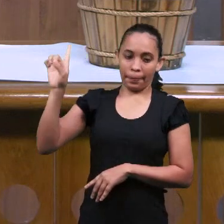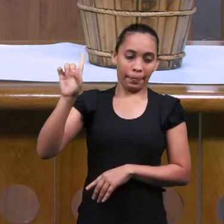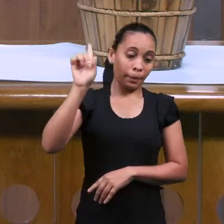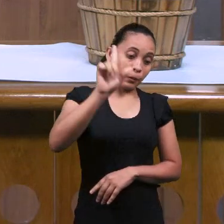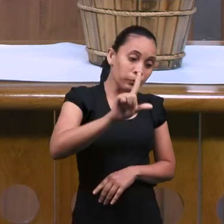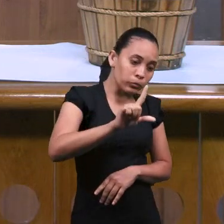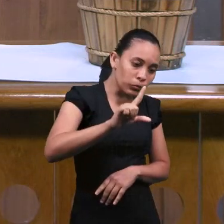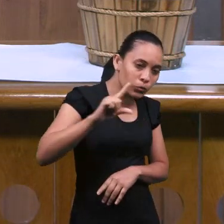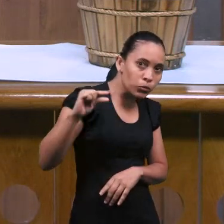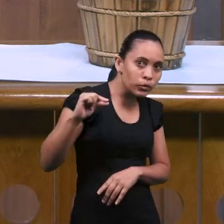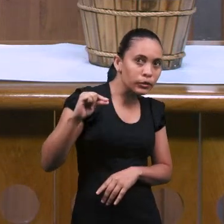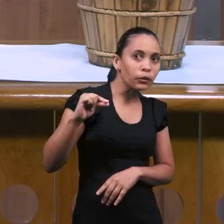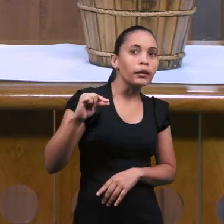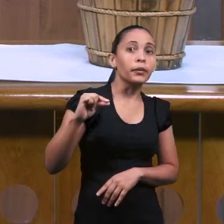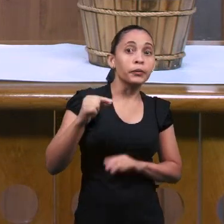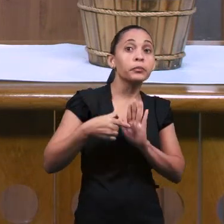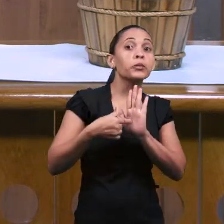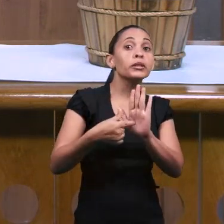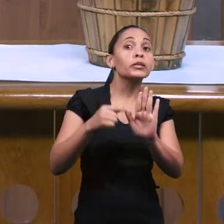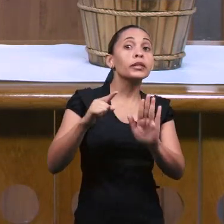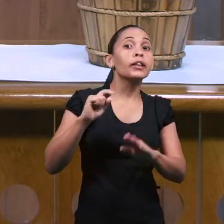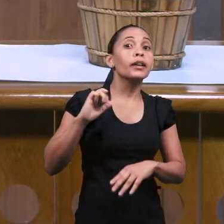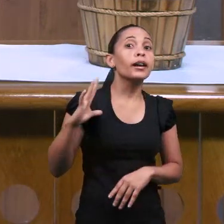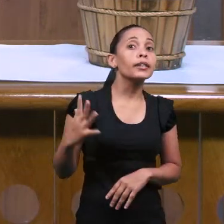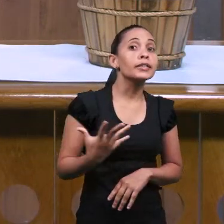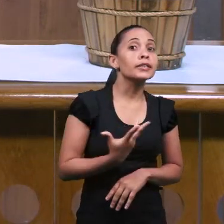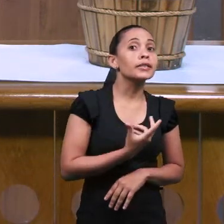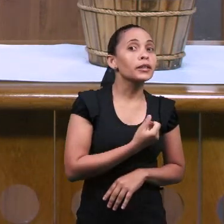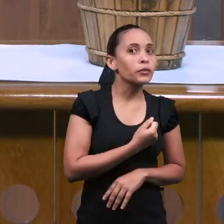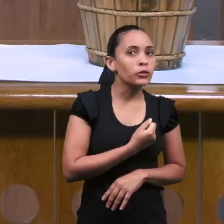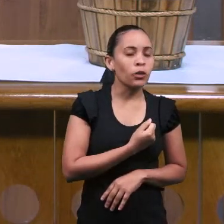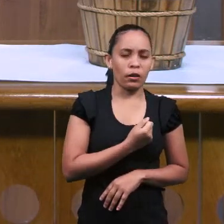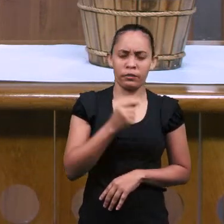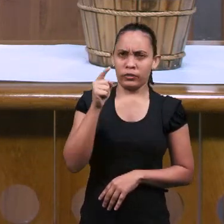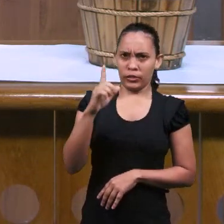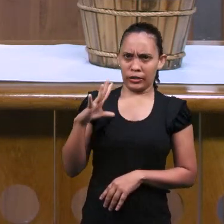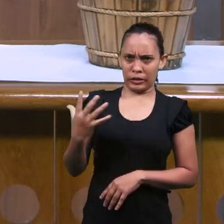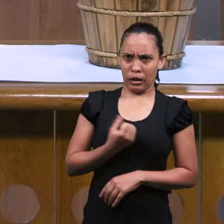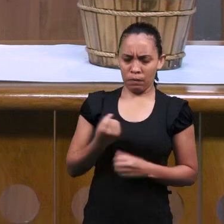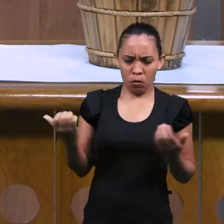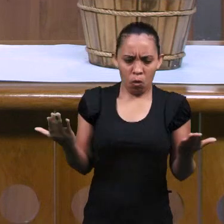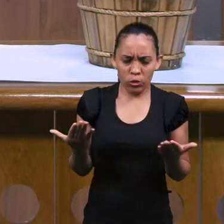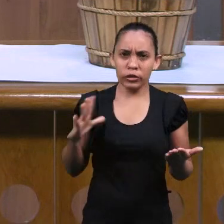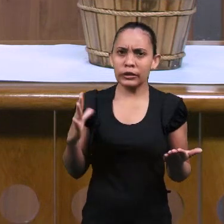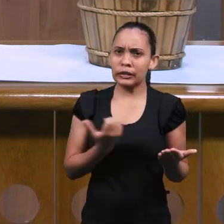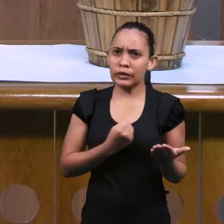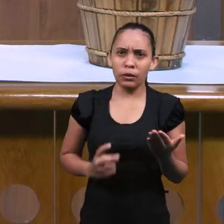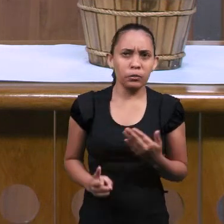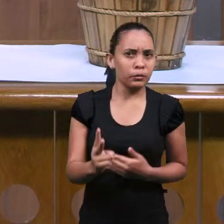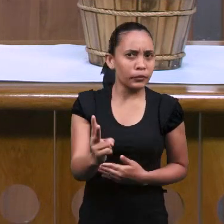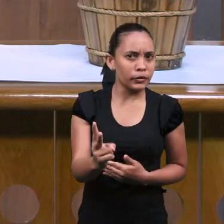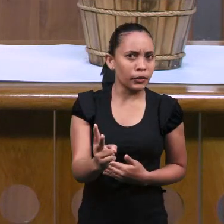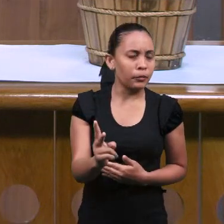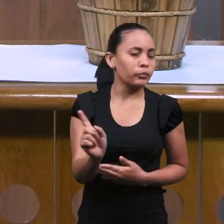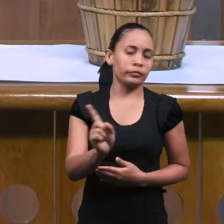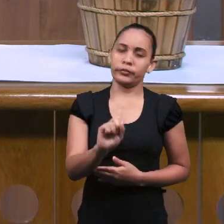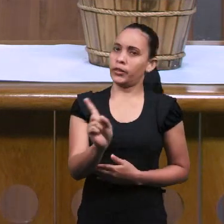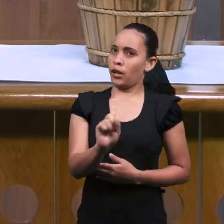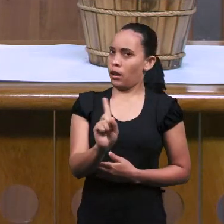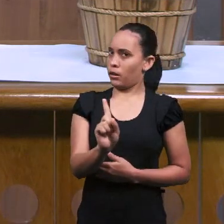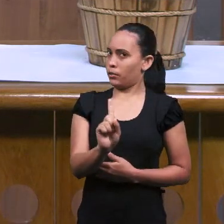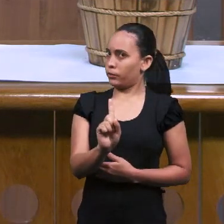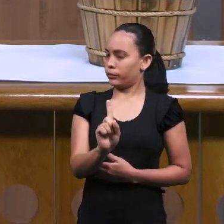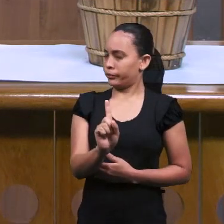salut. Salut. Donc, ce n'est pas la peine de dire, je suis sauvé aujourd'hui, sauvé pour toujours. Ça n'existe pas. Ça, c'est